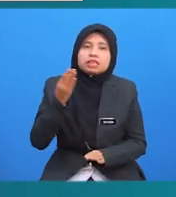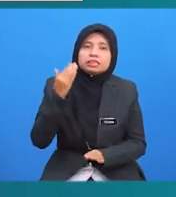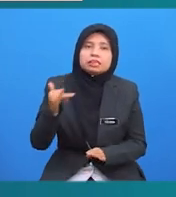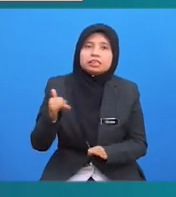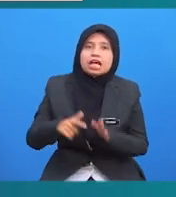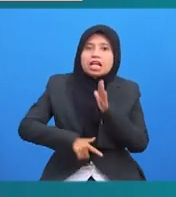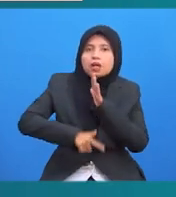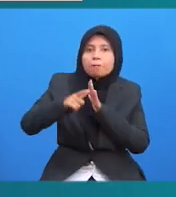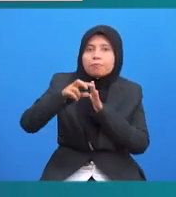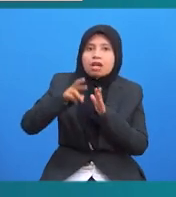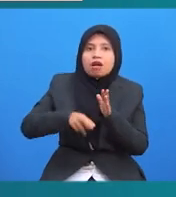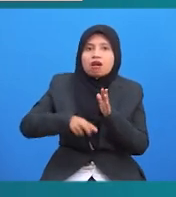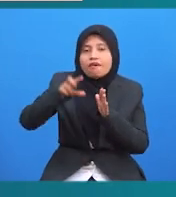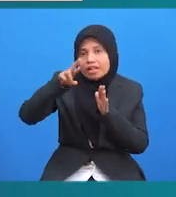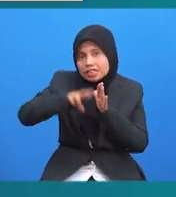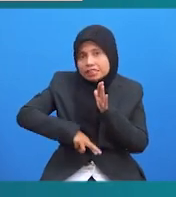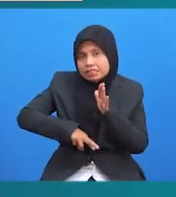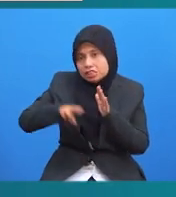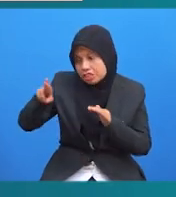biasanya lebih rendah daripada 1 saat.